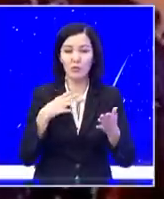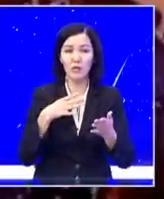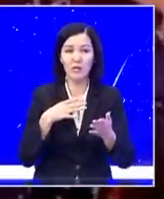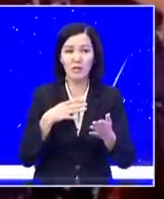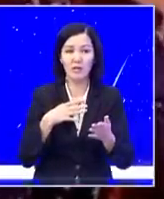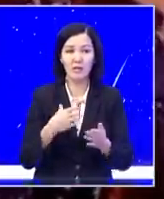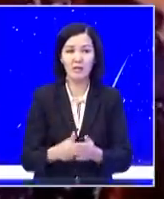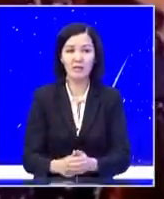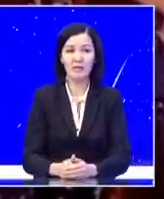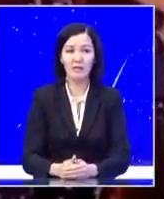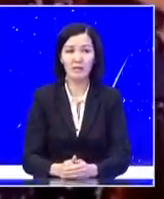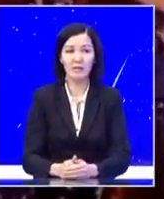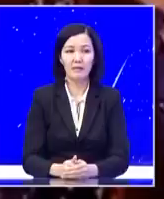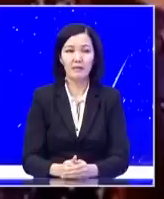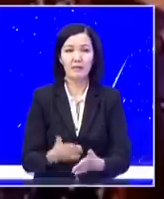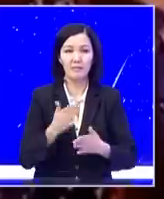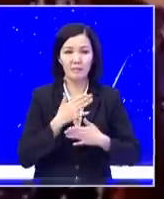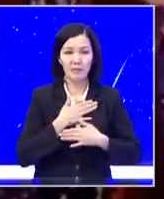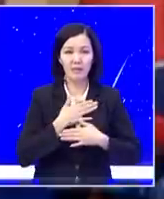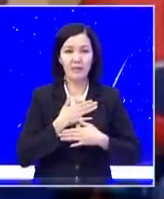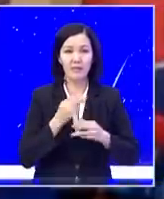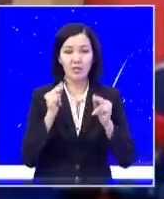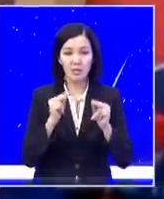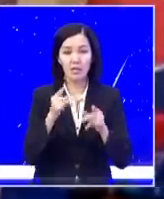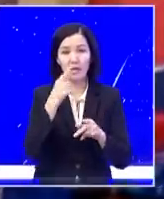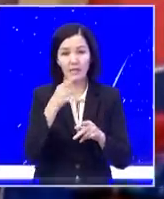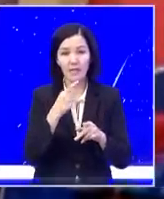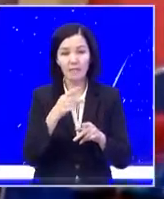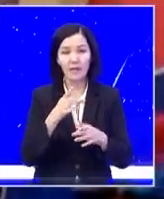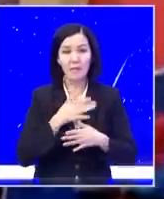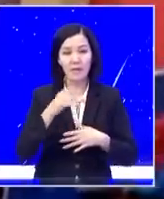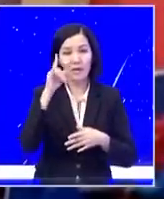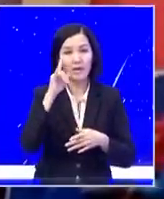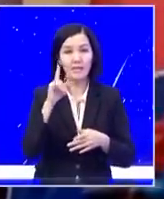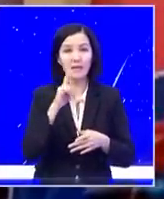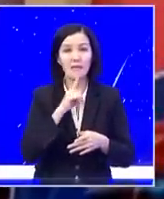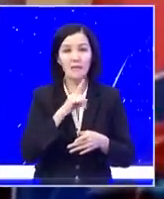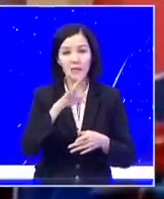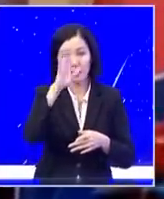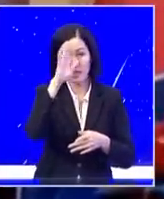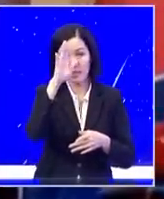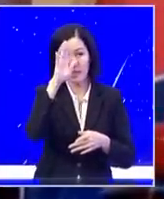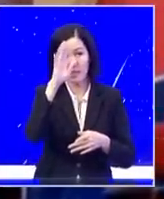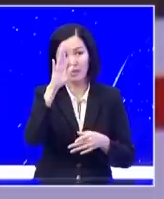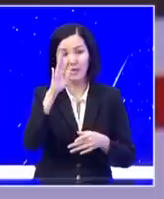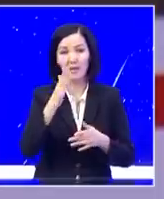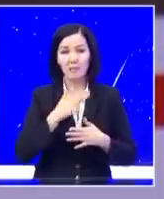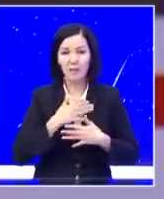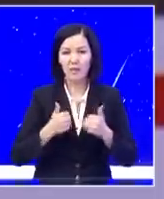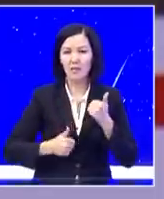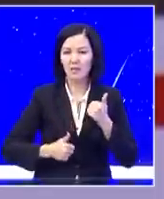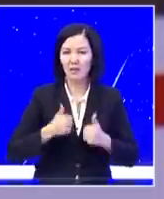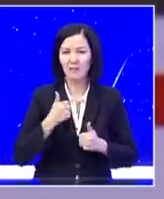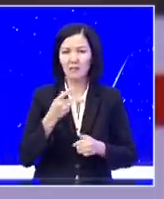нәрсе, мен енді шынымды айтайын. Мен қазақтың осындай жігіттеріне менің намысым